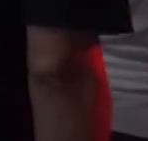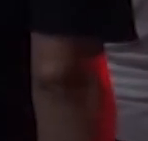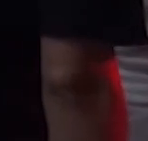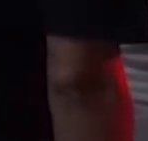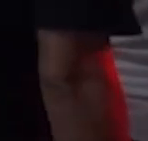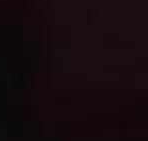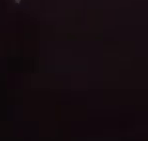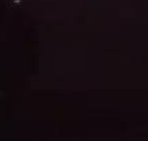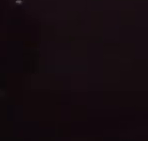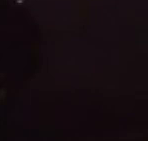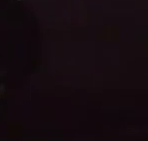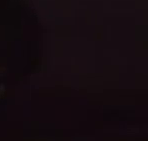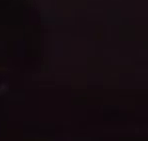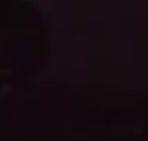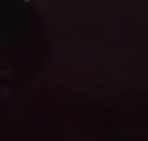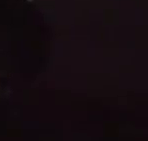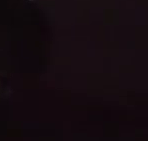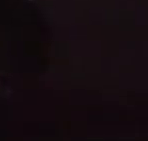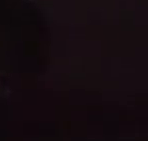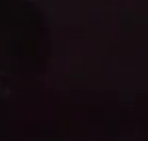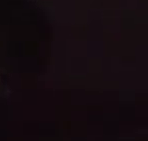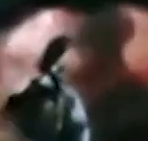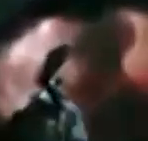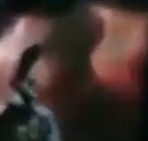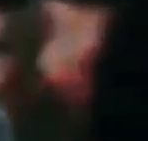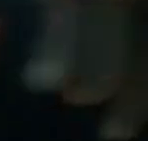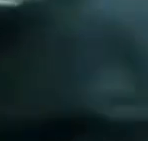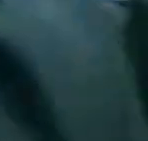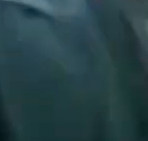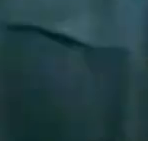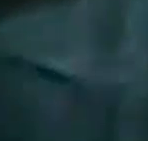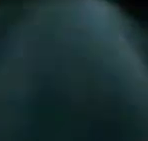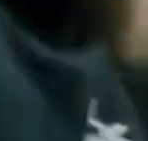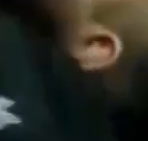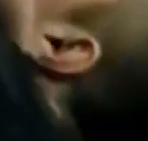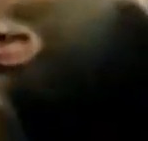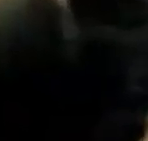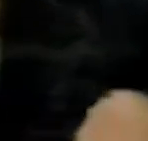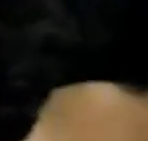pelaku. Di Mapolres Brebes, seorang pelaku sempat mengamuk saat diperiksa polisi.